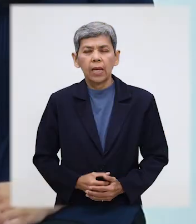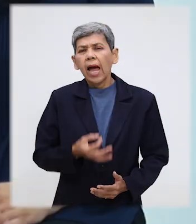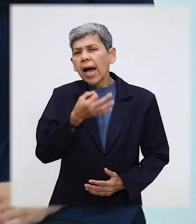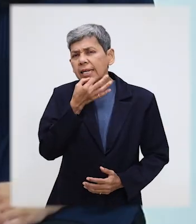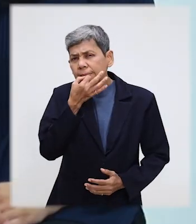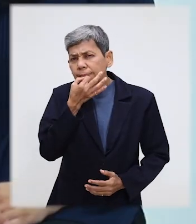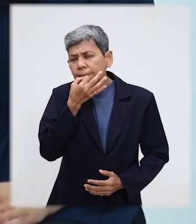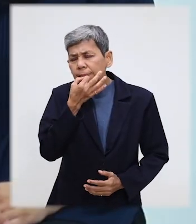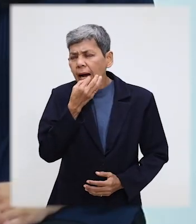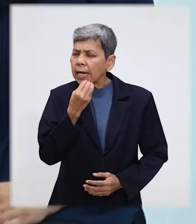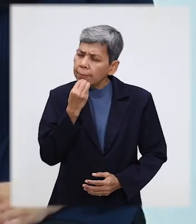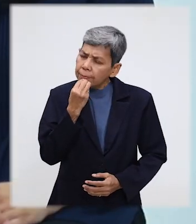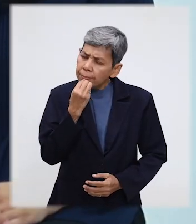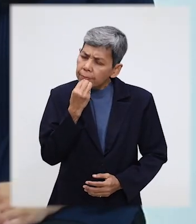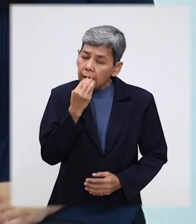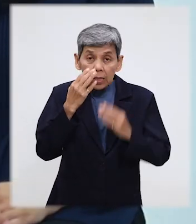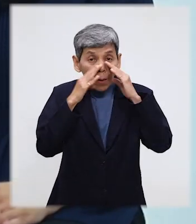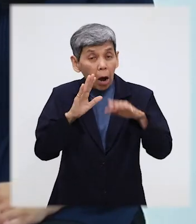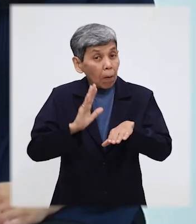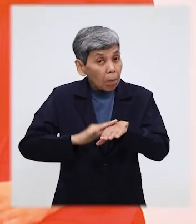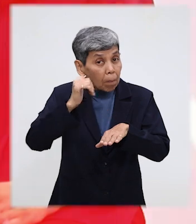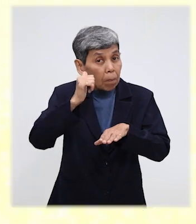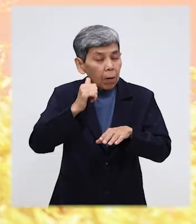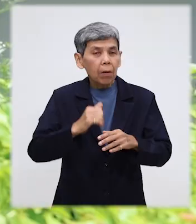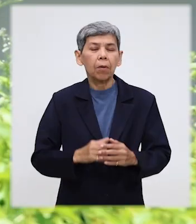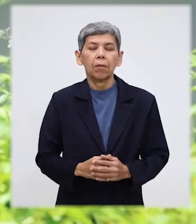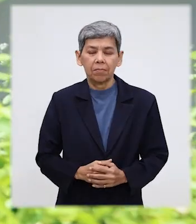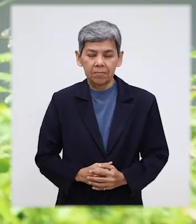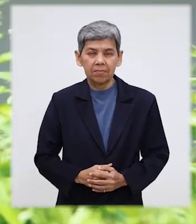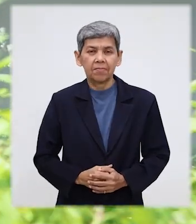นักชิมมืออาชีพคนพิการทางด้านสายตา